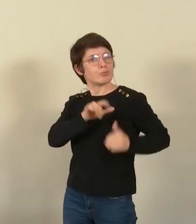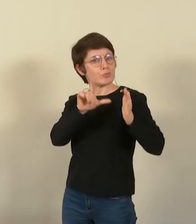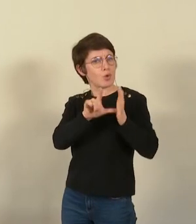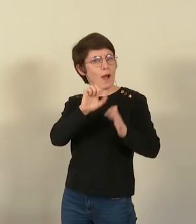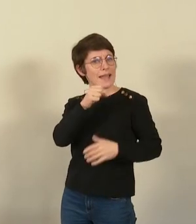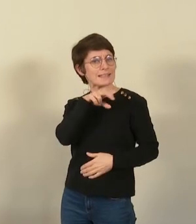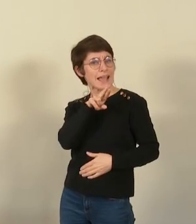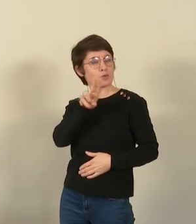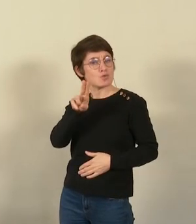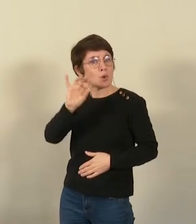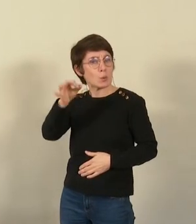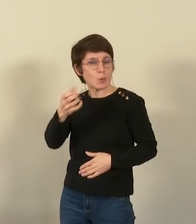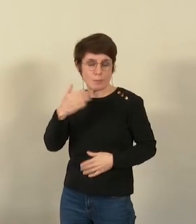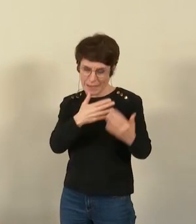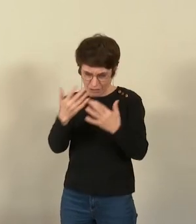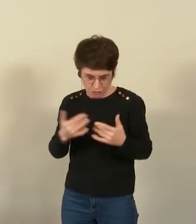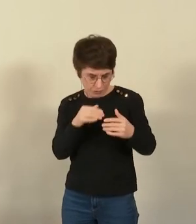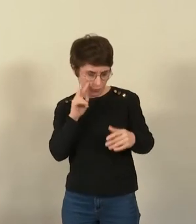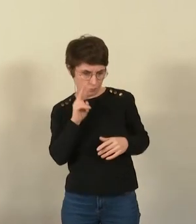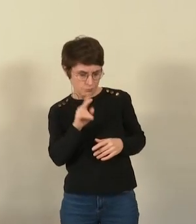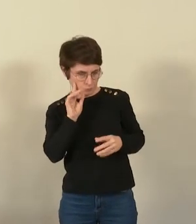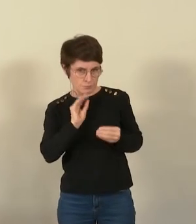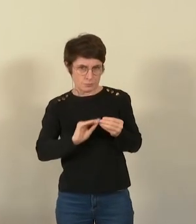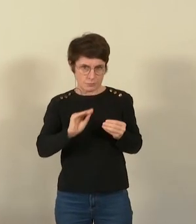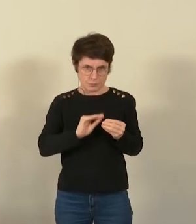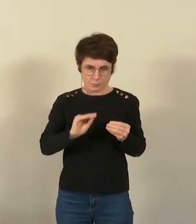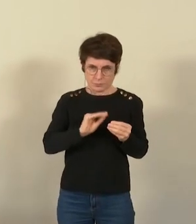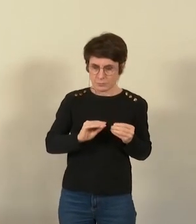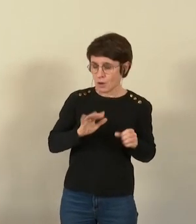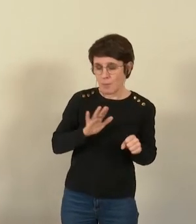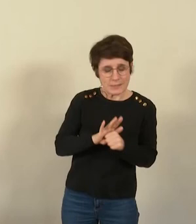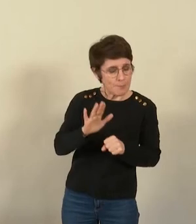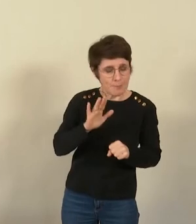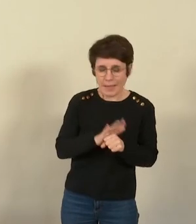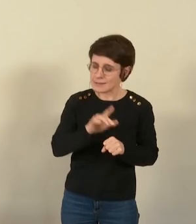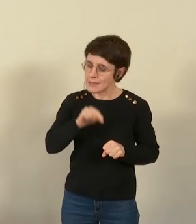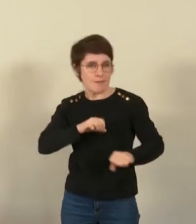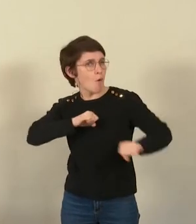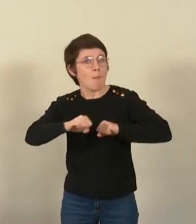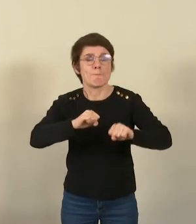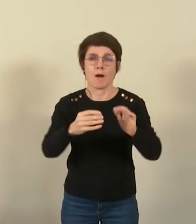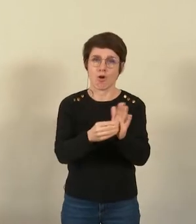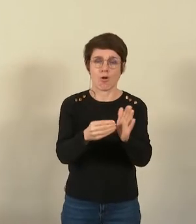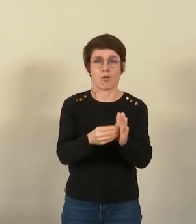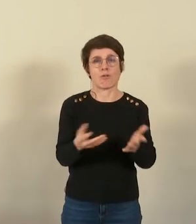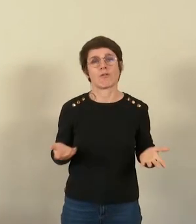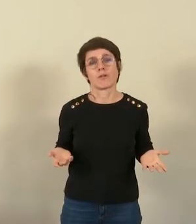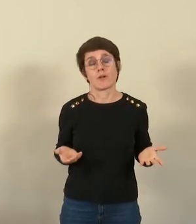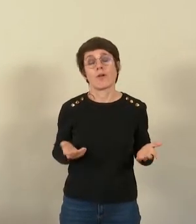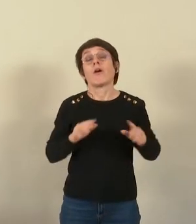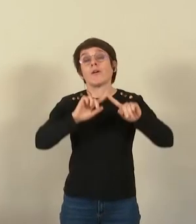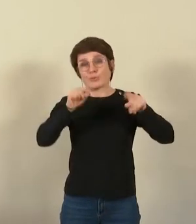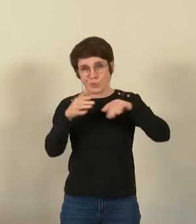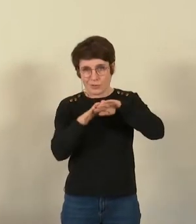chiffres doient tous et toutes nous interpeller et nous inviter à la modestie et nous inciter à l'action cette parenthèse étant